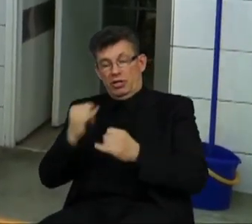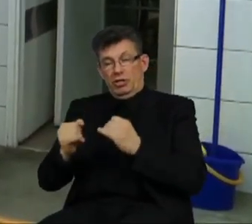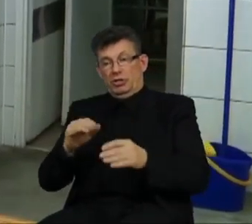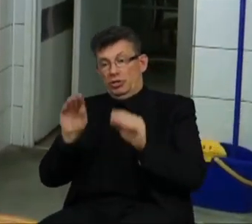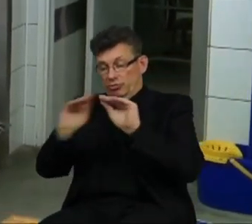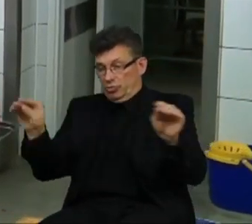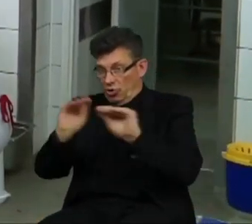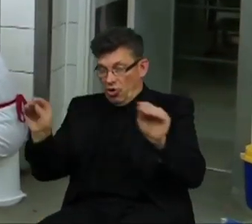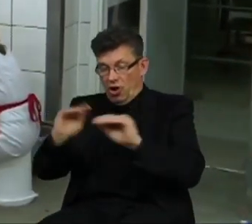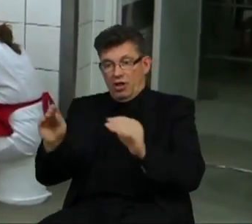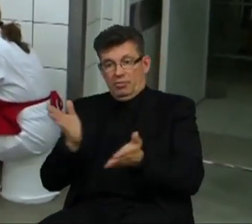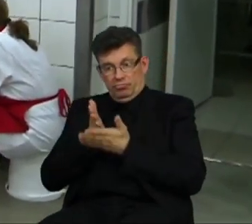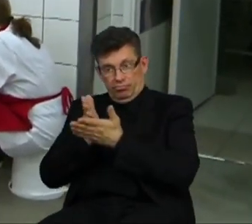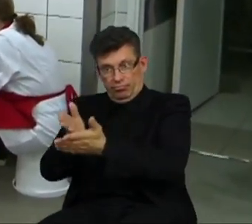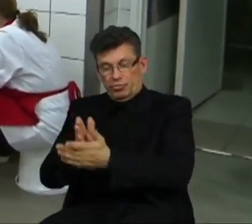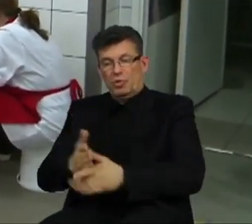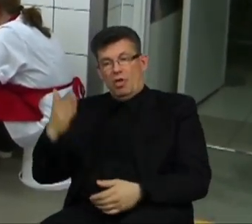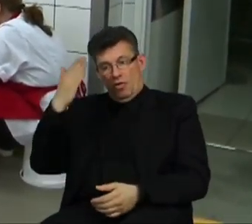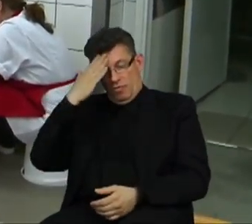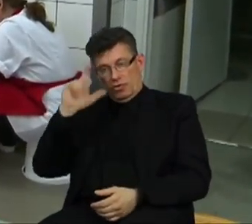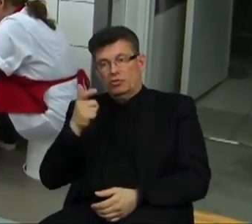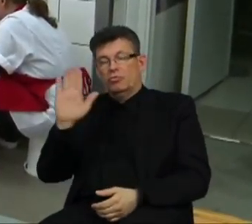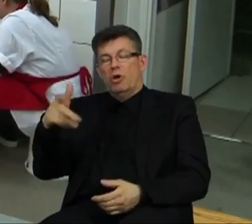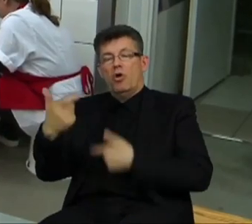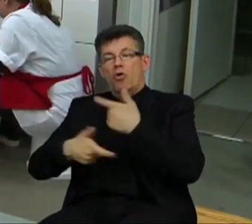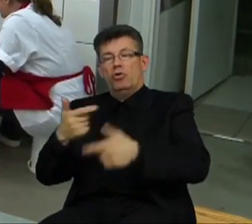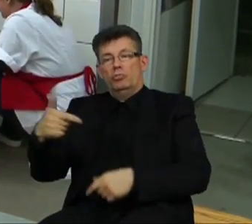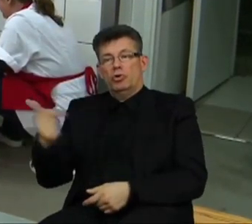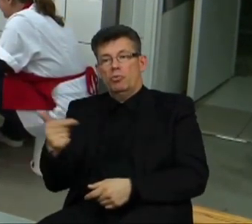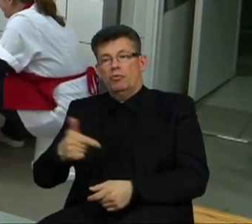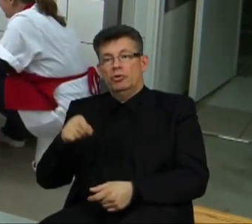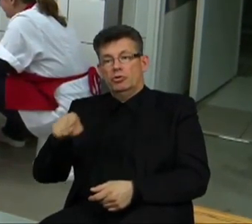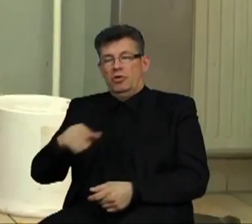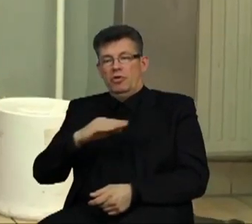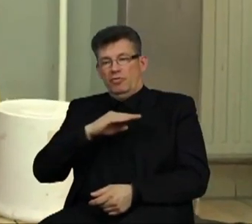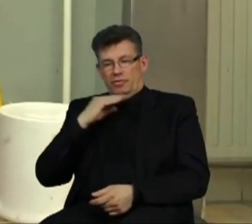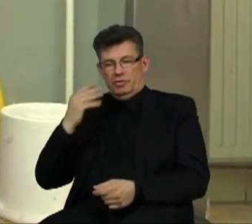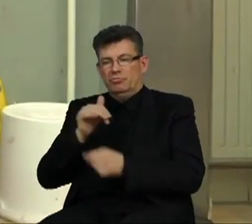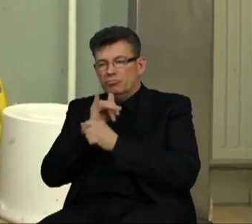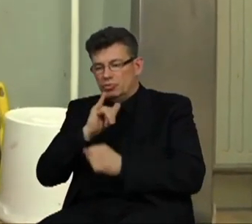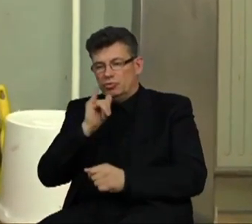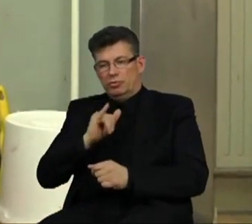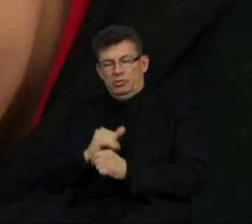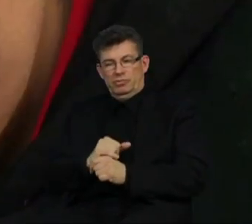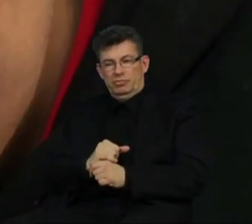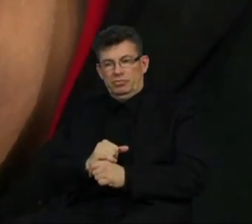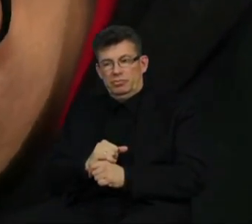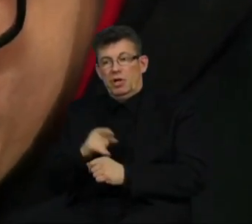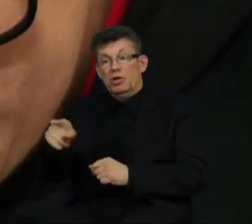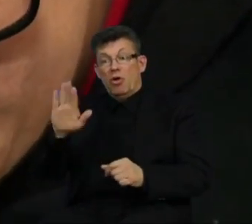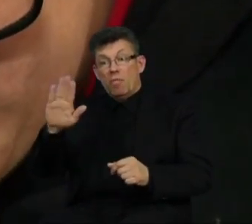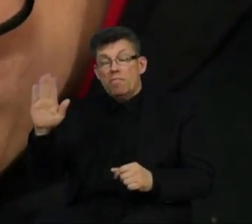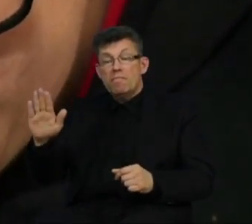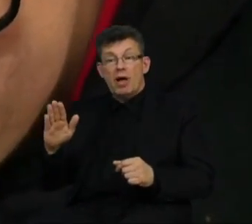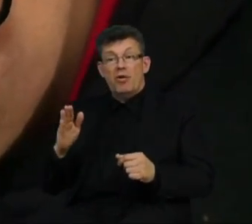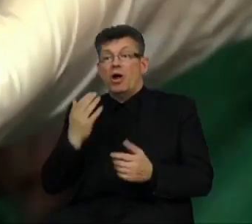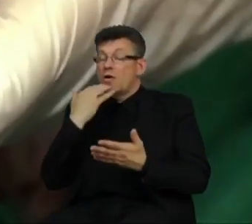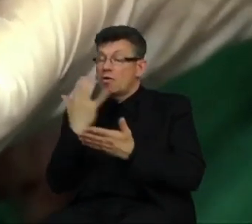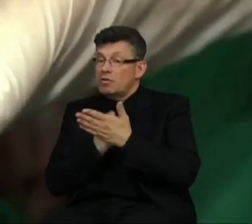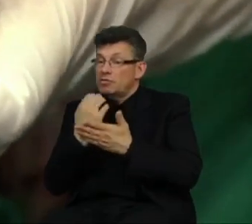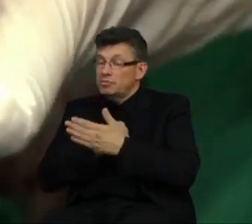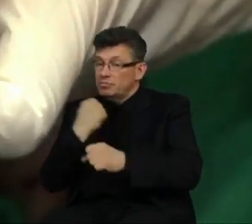przeszkoleni, w odpowiedni sposób wiedzą, jak wykonywać swoje obowiązki, to ten start nie jest dla nich trudny. Ci ludzie są przede wszystkim atrakcyjnymi